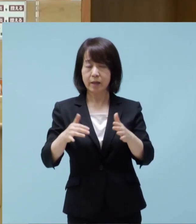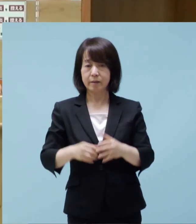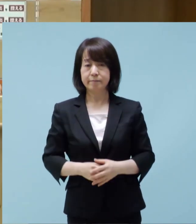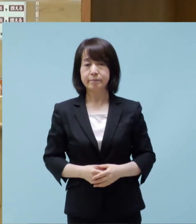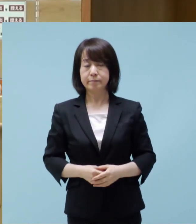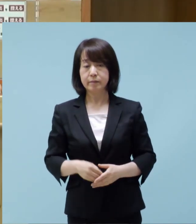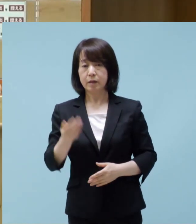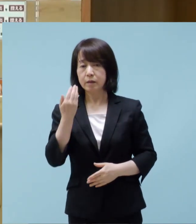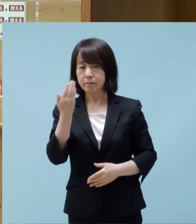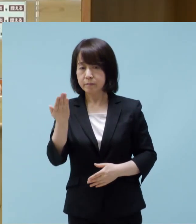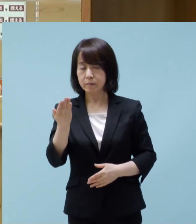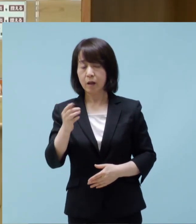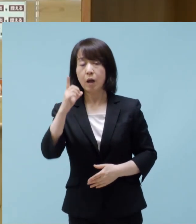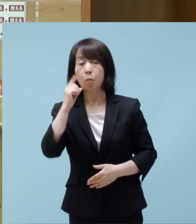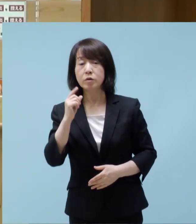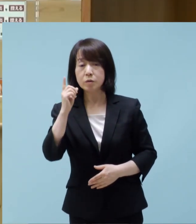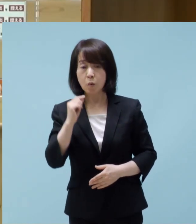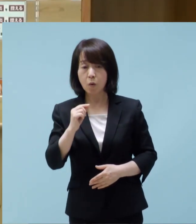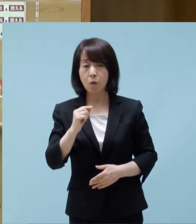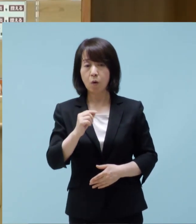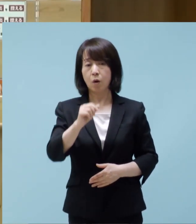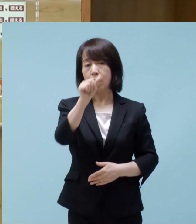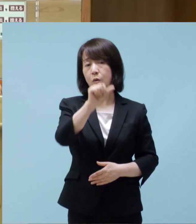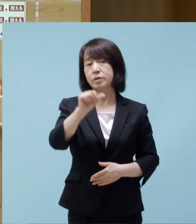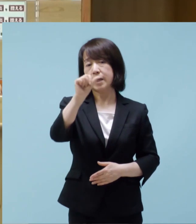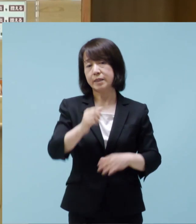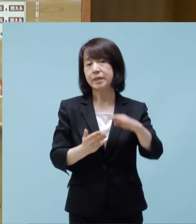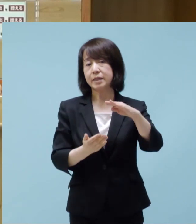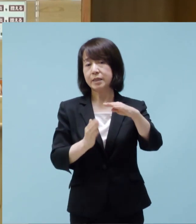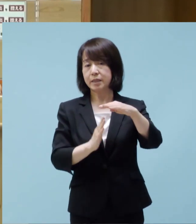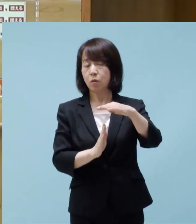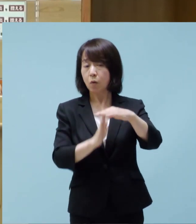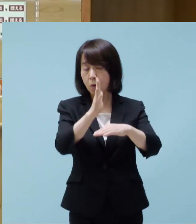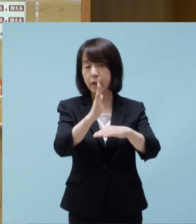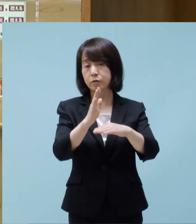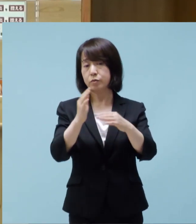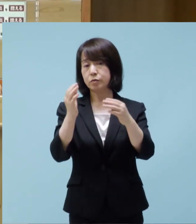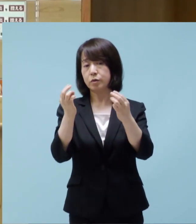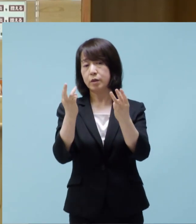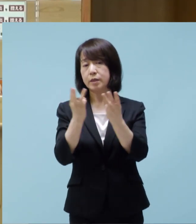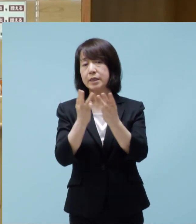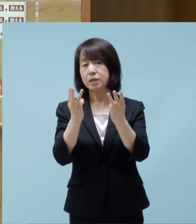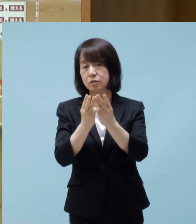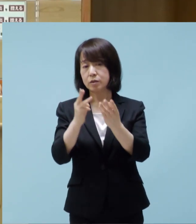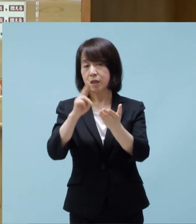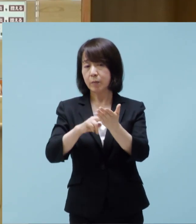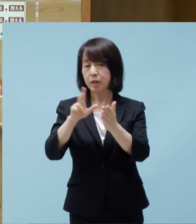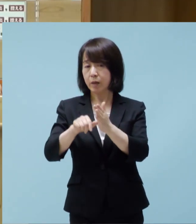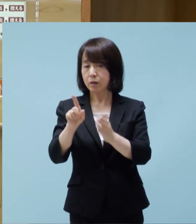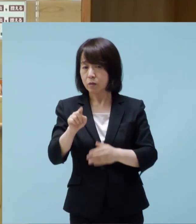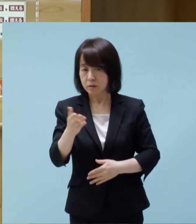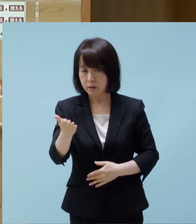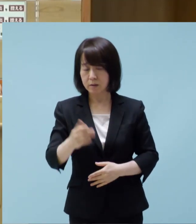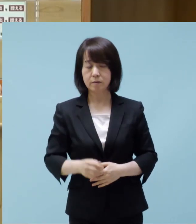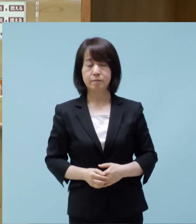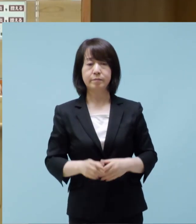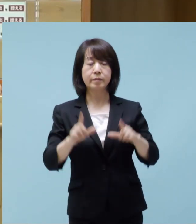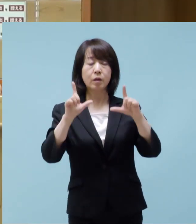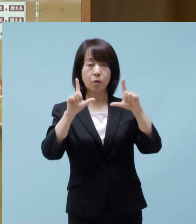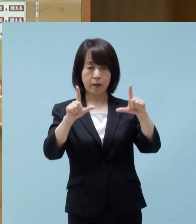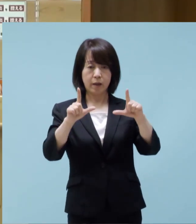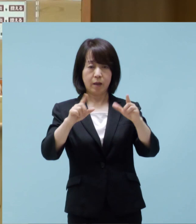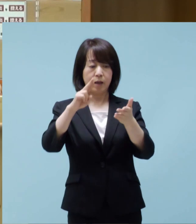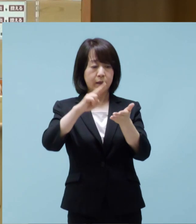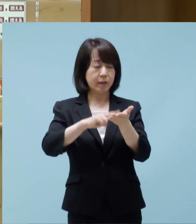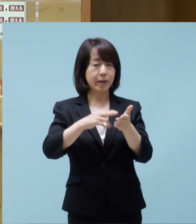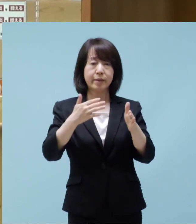設定がされた場合というのはどちらが優先されるんですか。 決まってないんだと思ってます。観客を入れるかどうかも